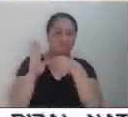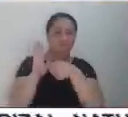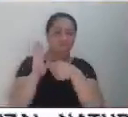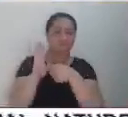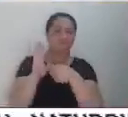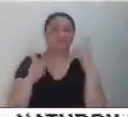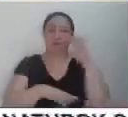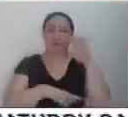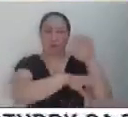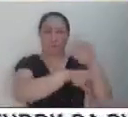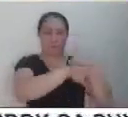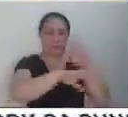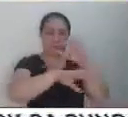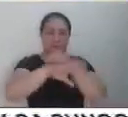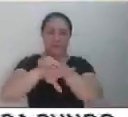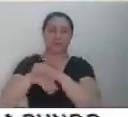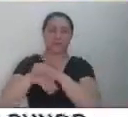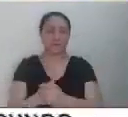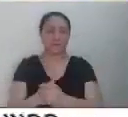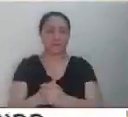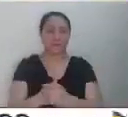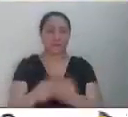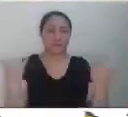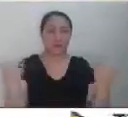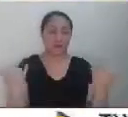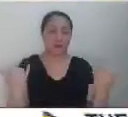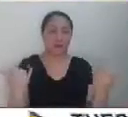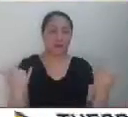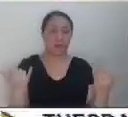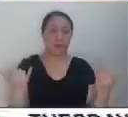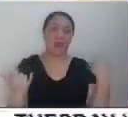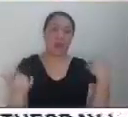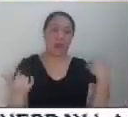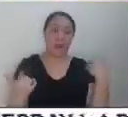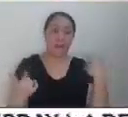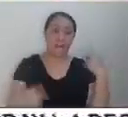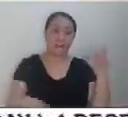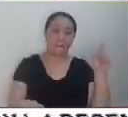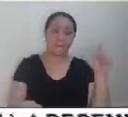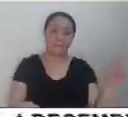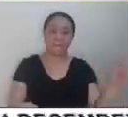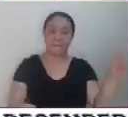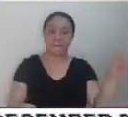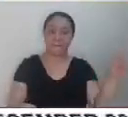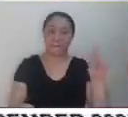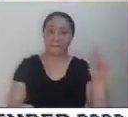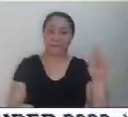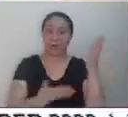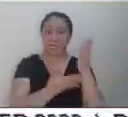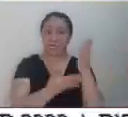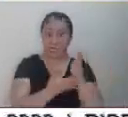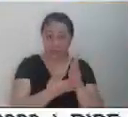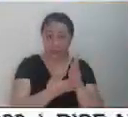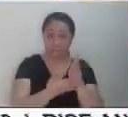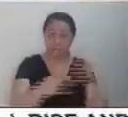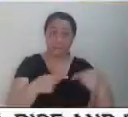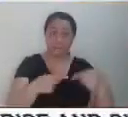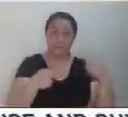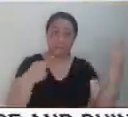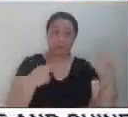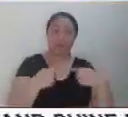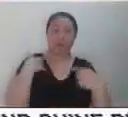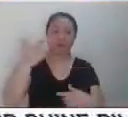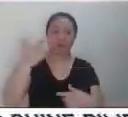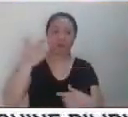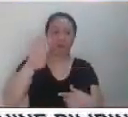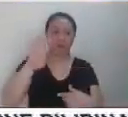na lang na RFID din gagamitin. Makapasok tayo sa Metro Pacific na mga tollways, mga expressways, ganun din